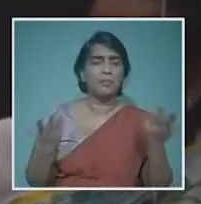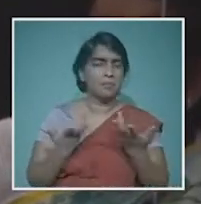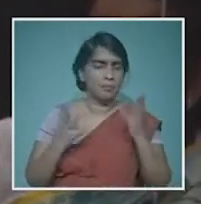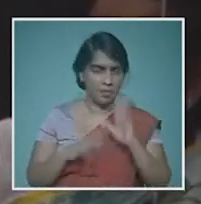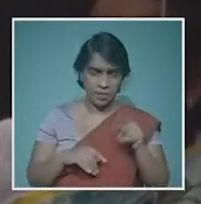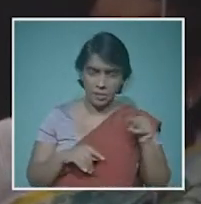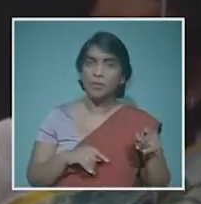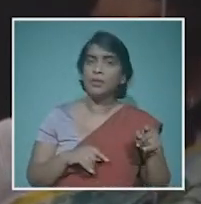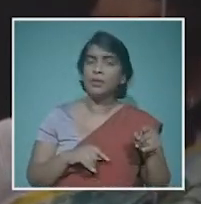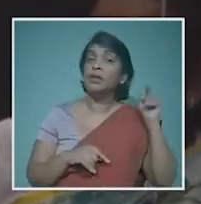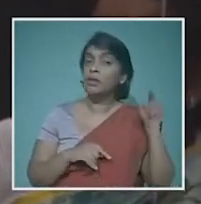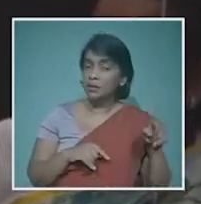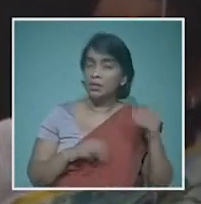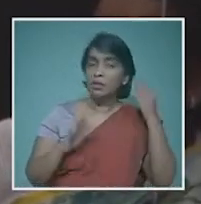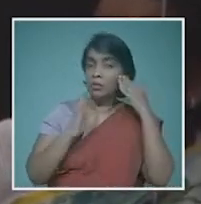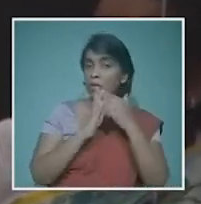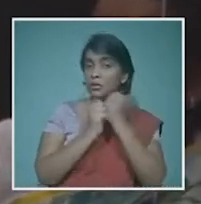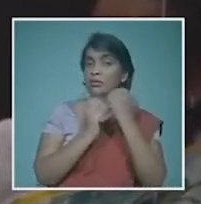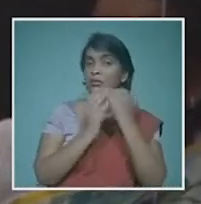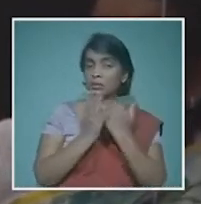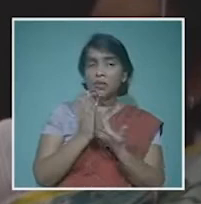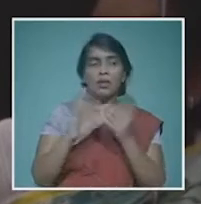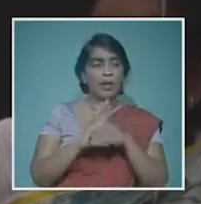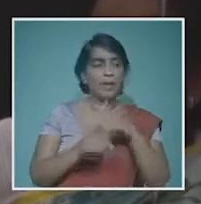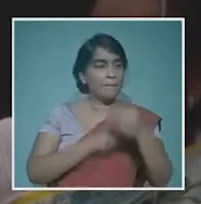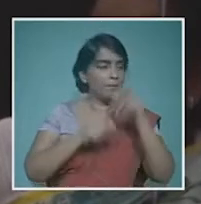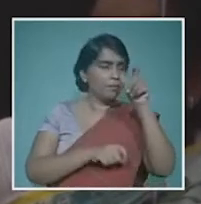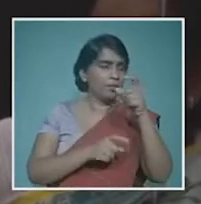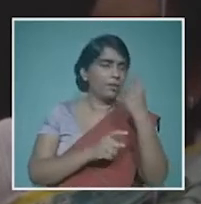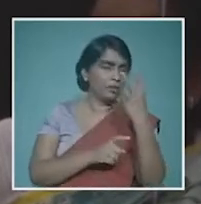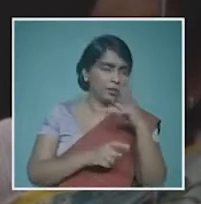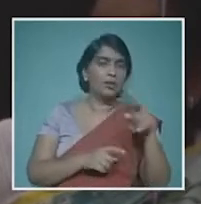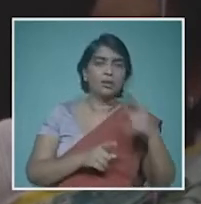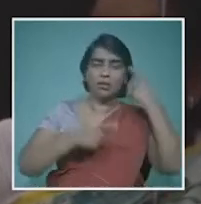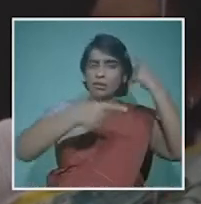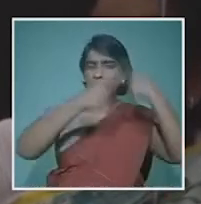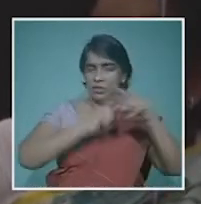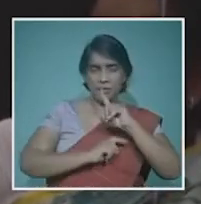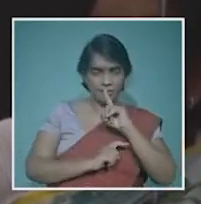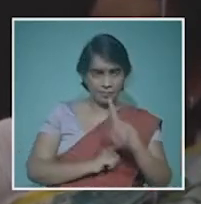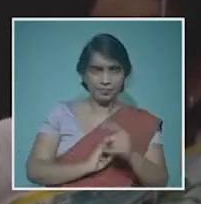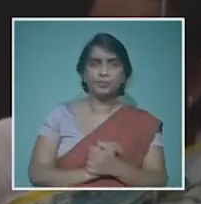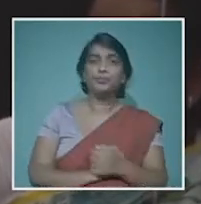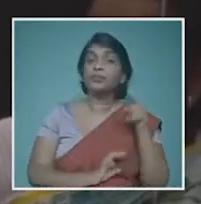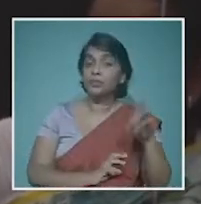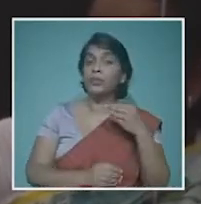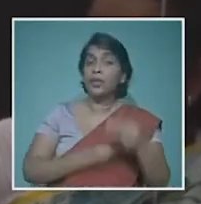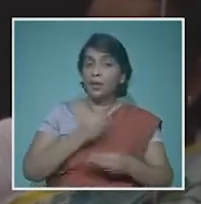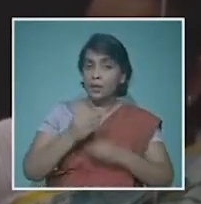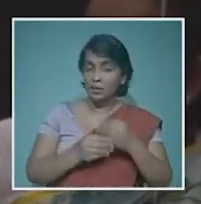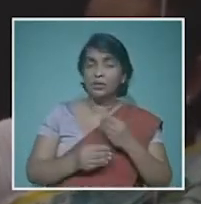අතර ඒ කාර්යයන්වල නියුතු වූ ව්‍යාපාර කිහිපයක් පහතින් දක්වා ඇති අතර එම